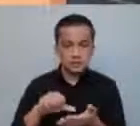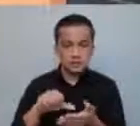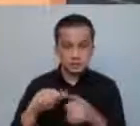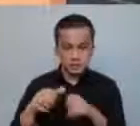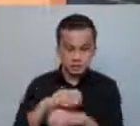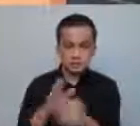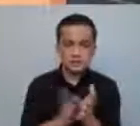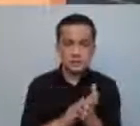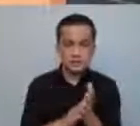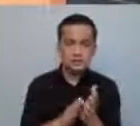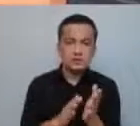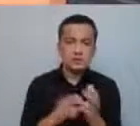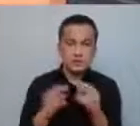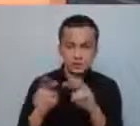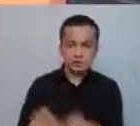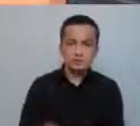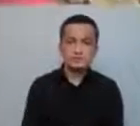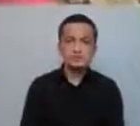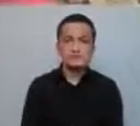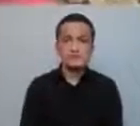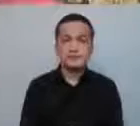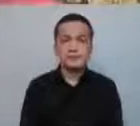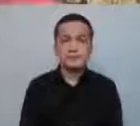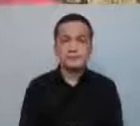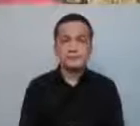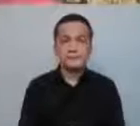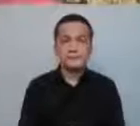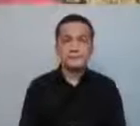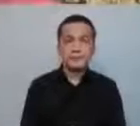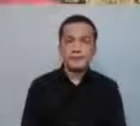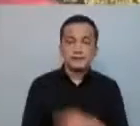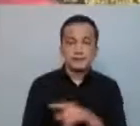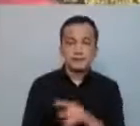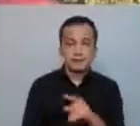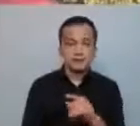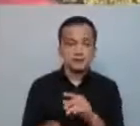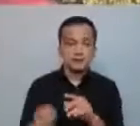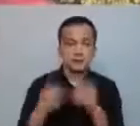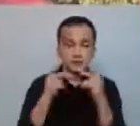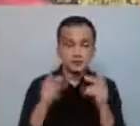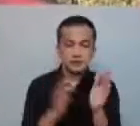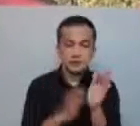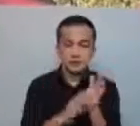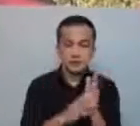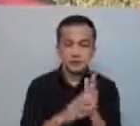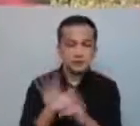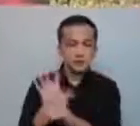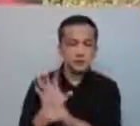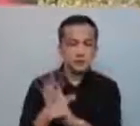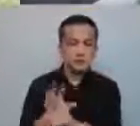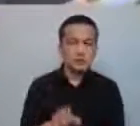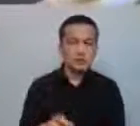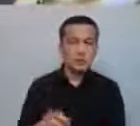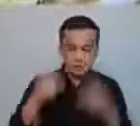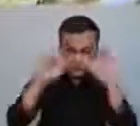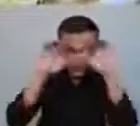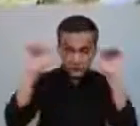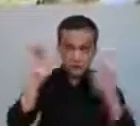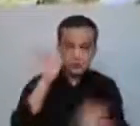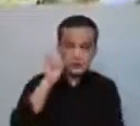eskwelahang ating nadaanan. Kagaya na lamang ng isa sa mga kilalang pampublikong paaralan, dito ang President Corazon C.